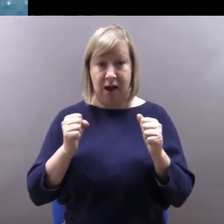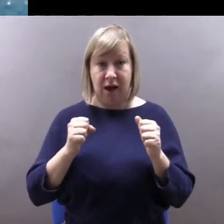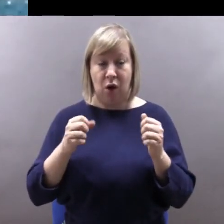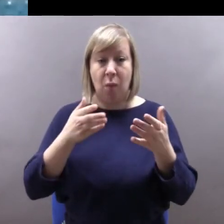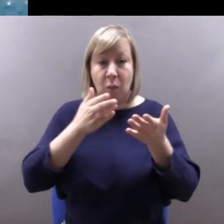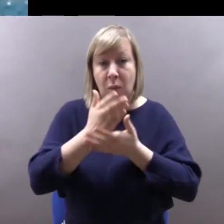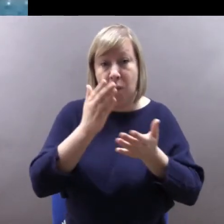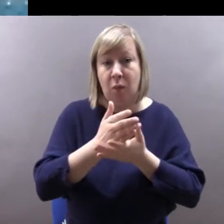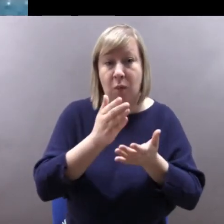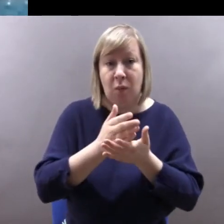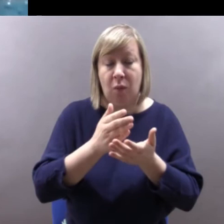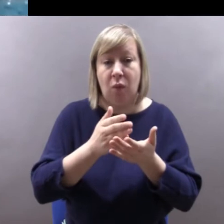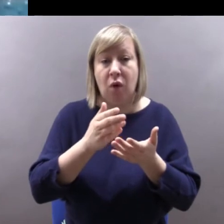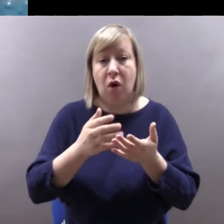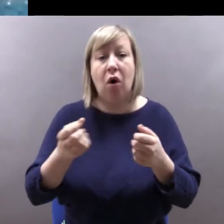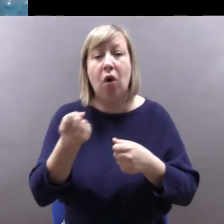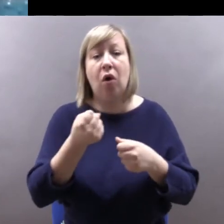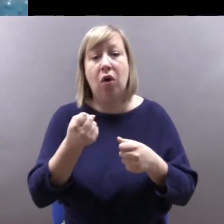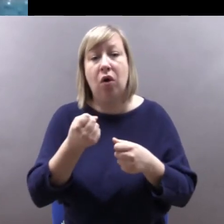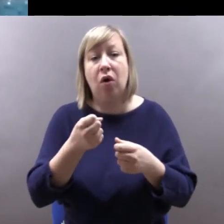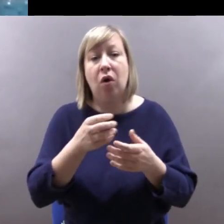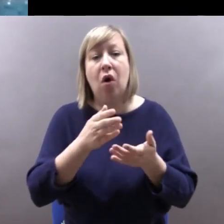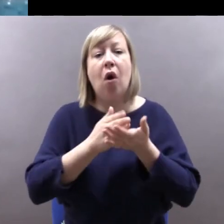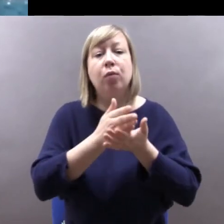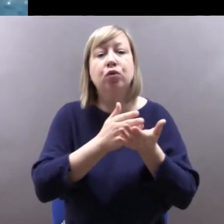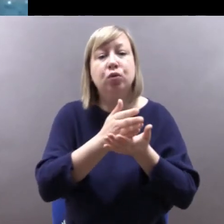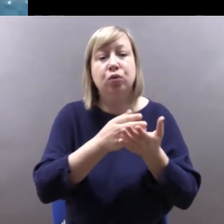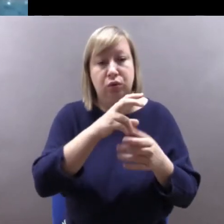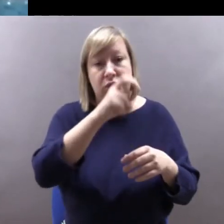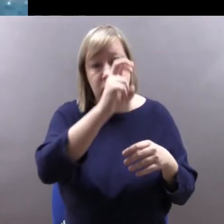tą windę czy platformę i będzie się bał